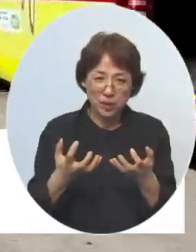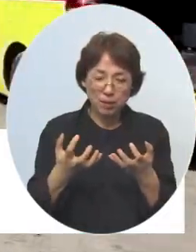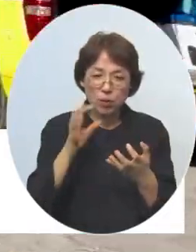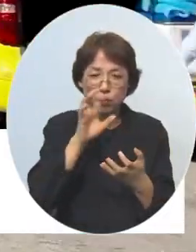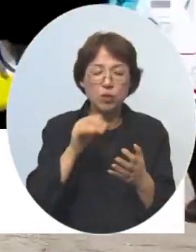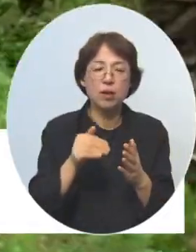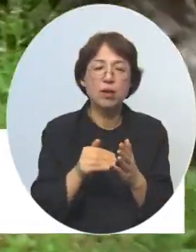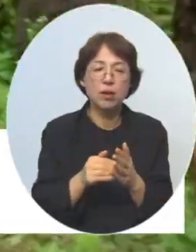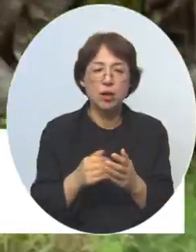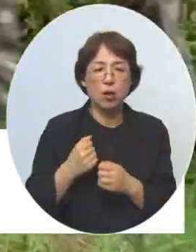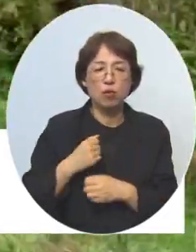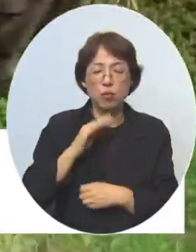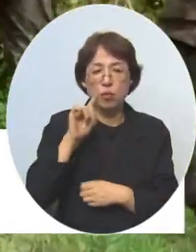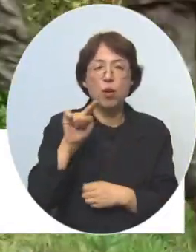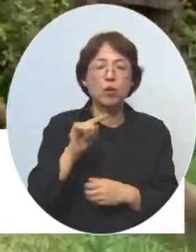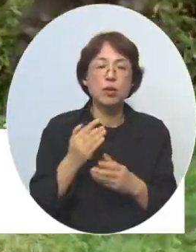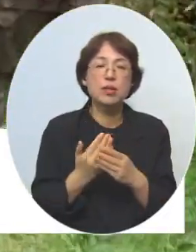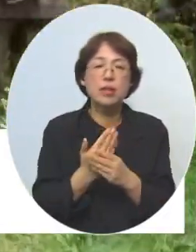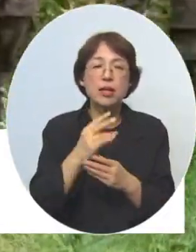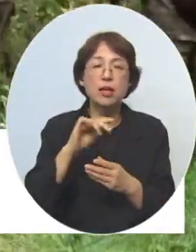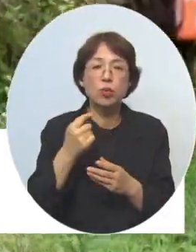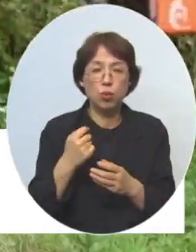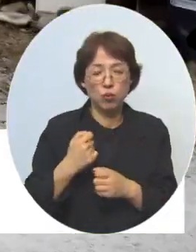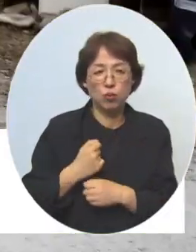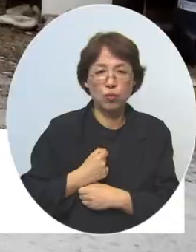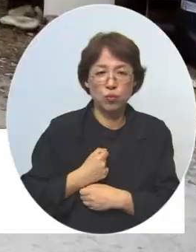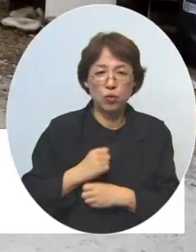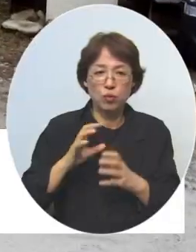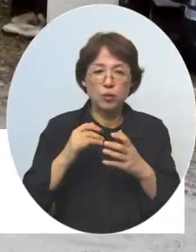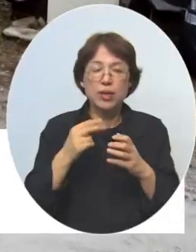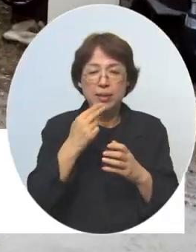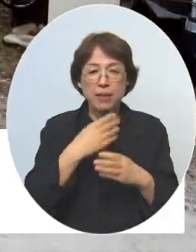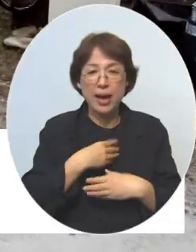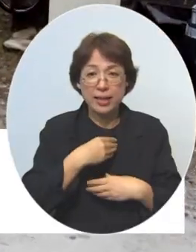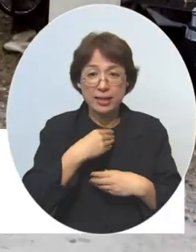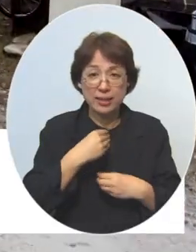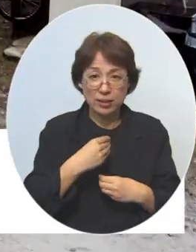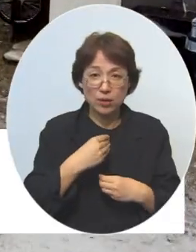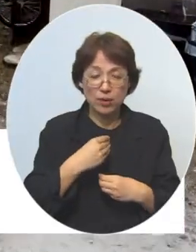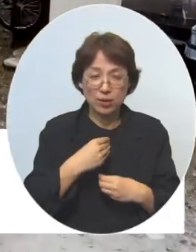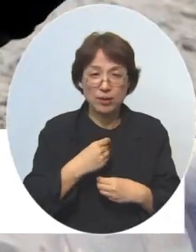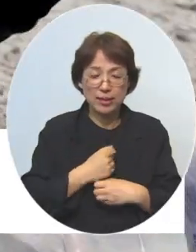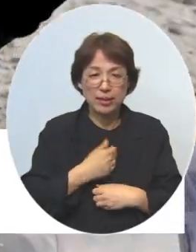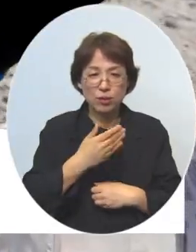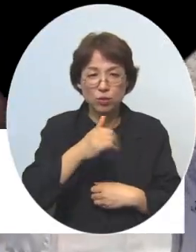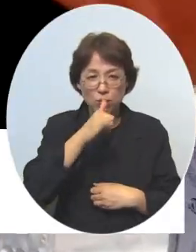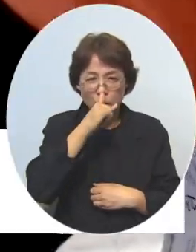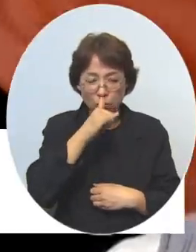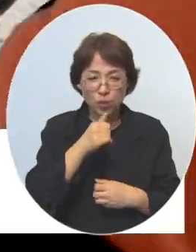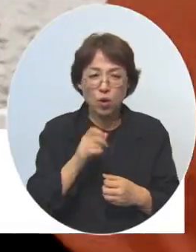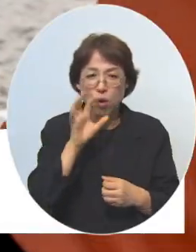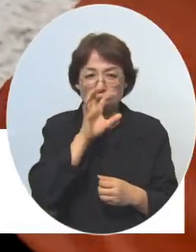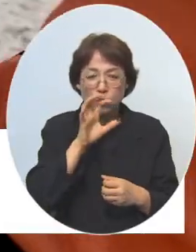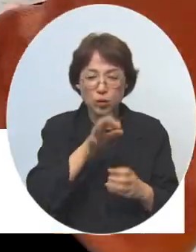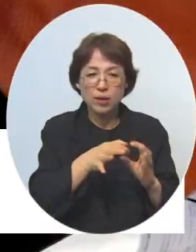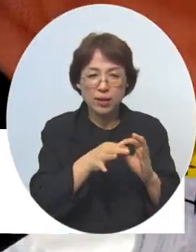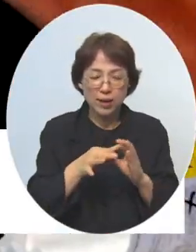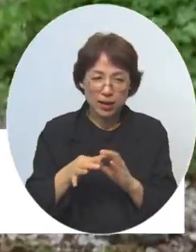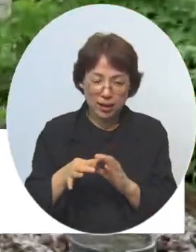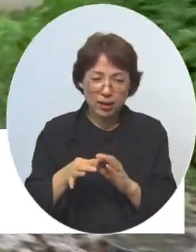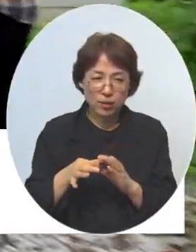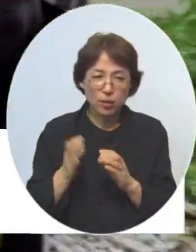국방부는 어떤 재난에도 장병과 국민의 생명과 안전을 지킬 수 있도록 재난 대응 역량을 지속해서 발전시켜